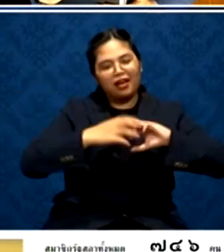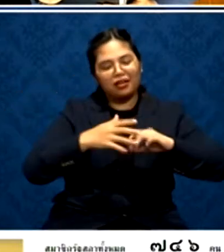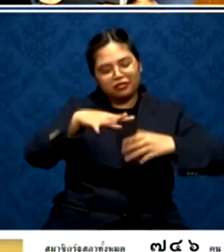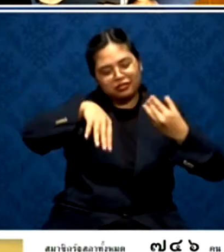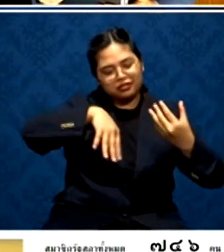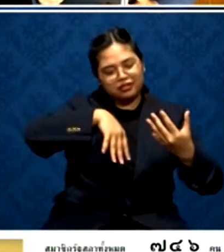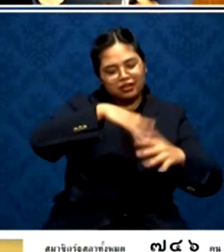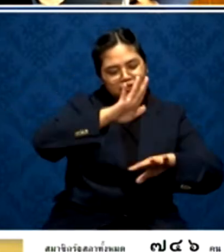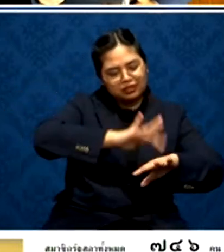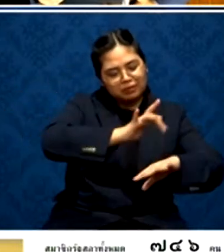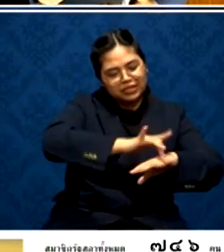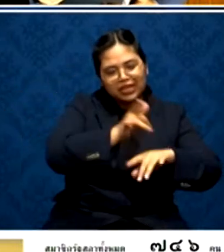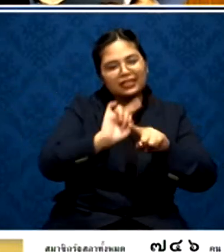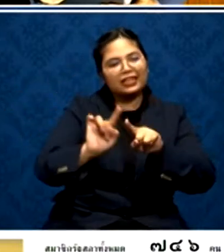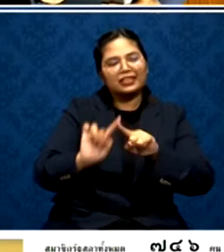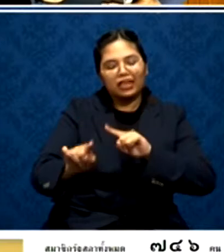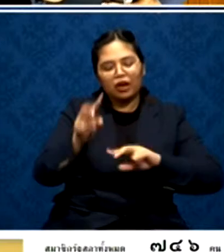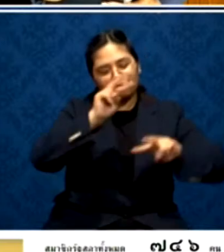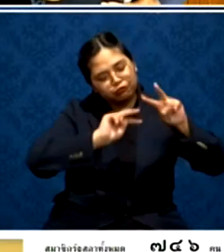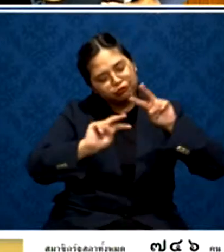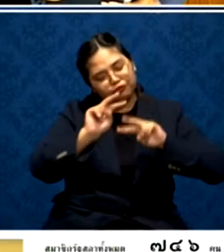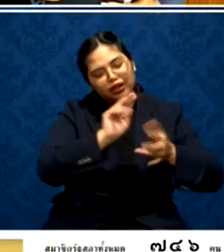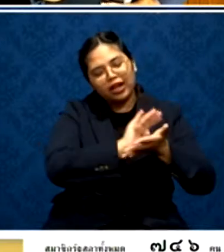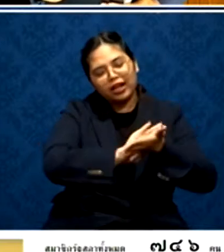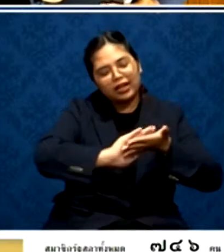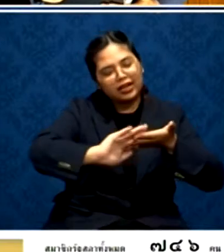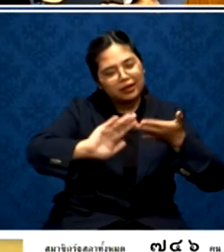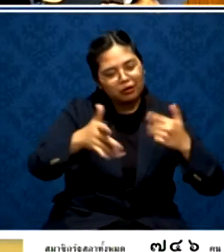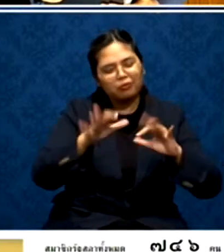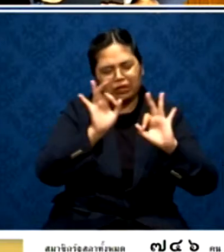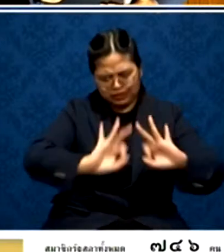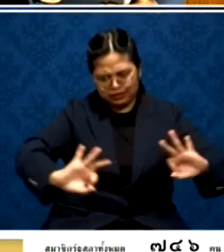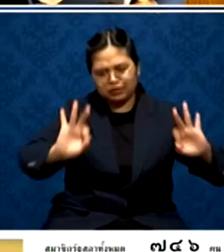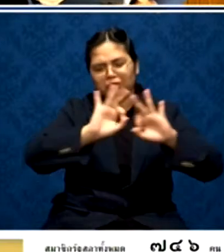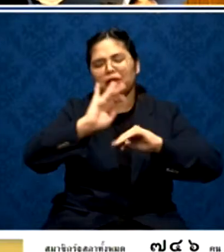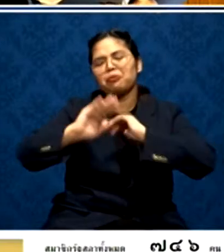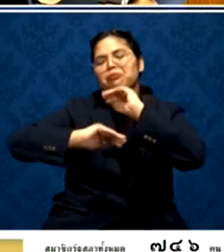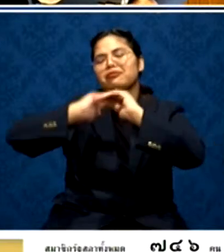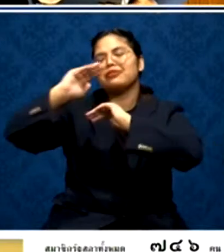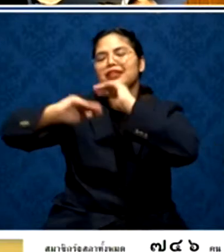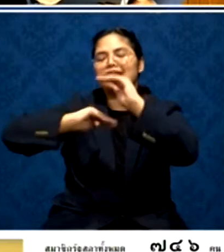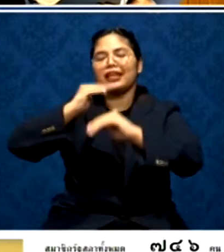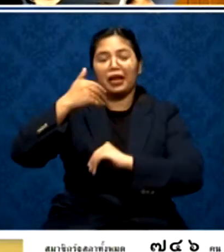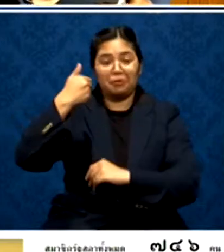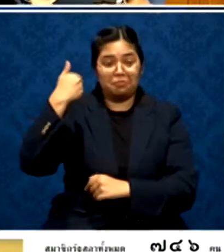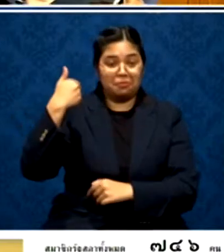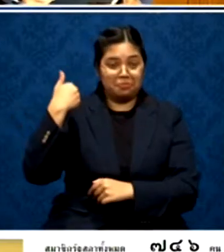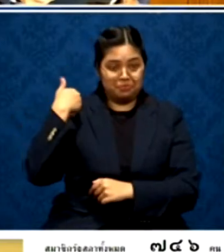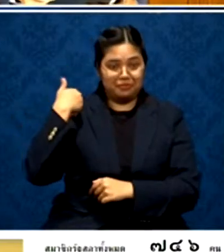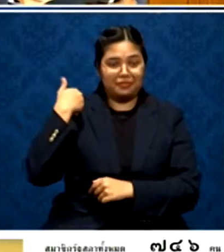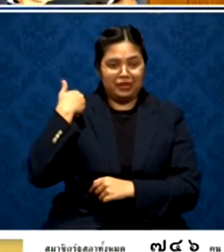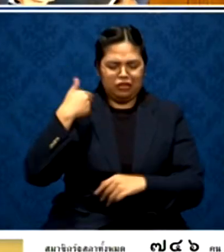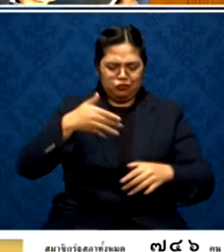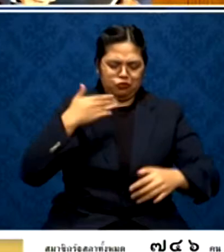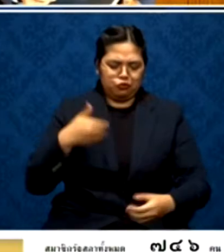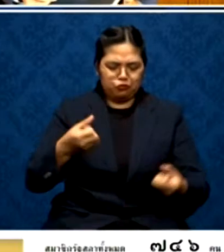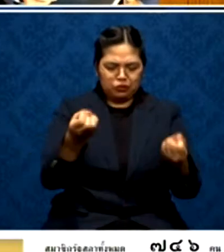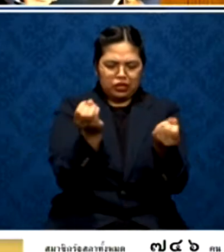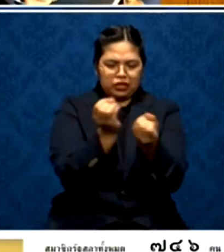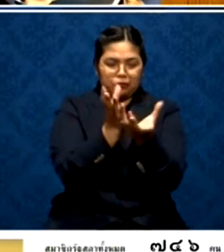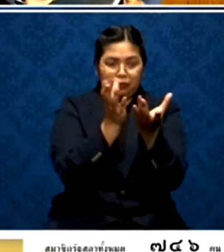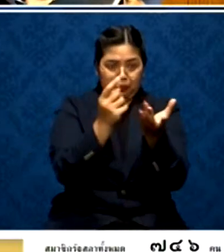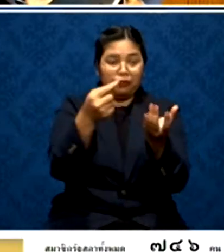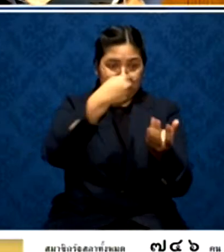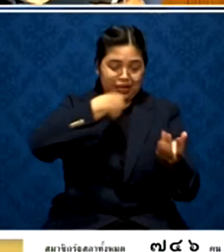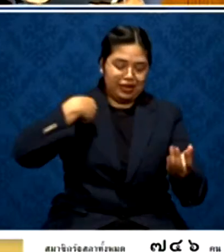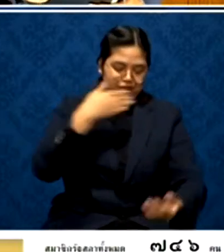รและสิ่งแวดล้อมของประเทศซึ่งเป็นปัจจัยที่สำคัญในการพัฒนาประเทศและส่งผลต่อสุขภาพของประชาชนส่งเ